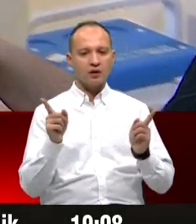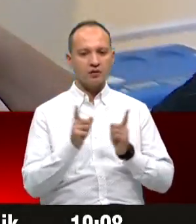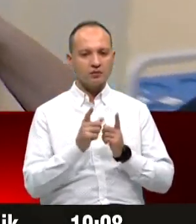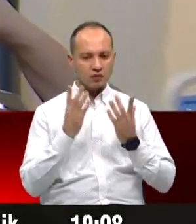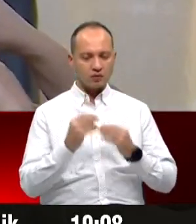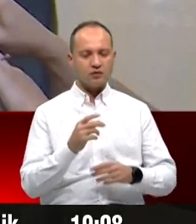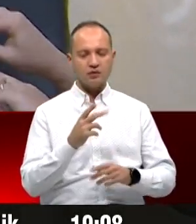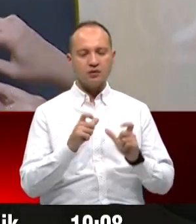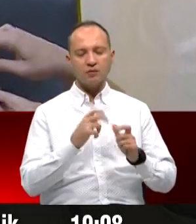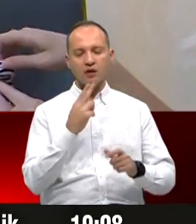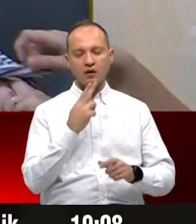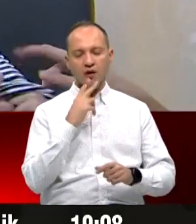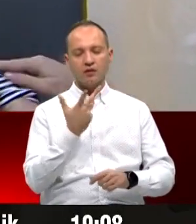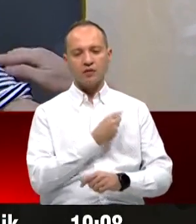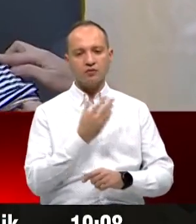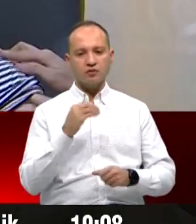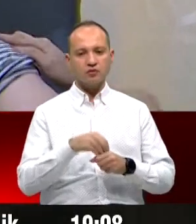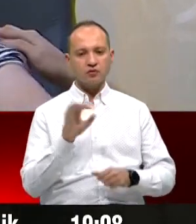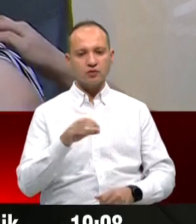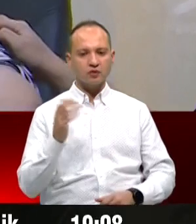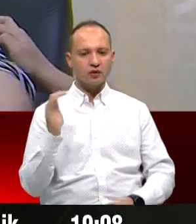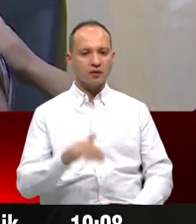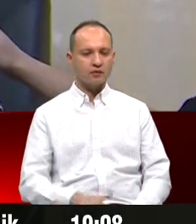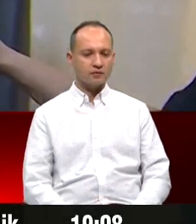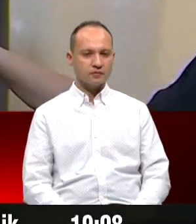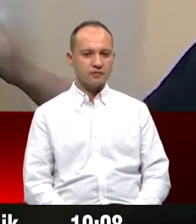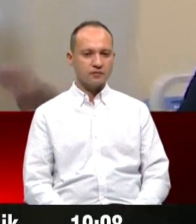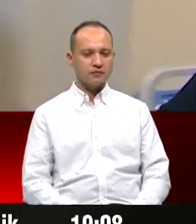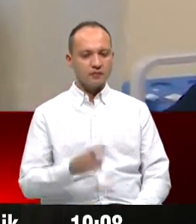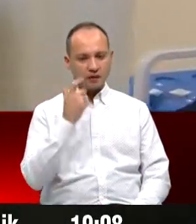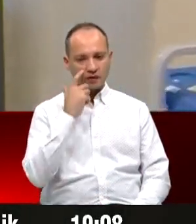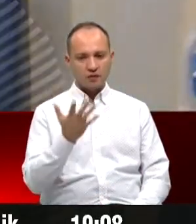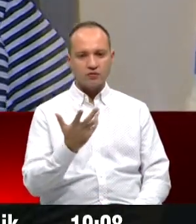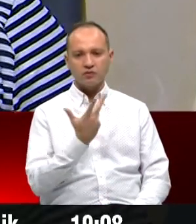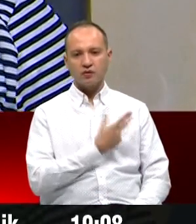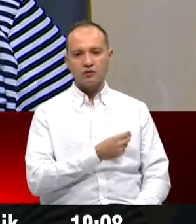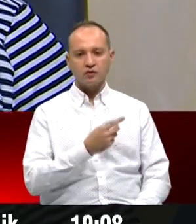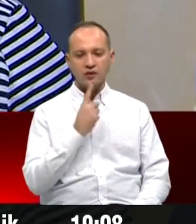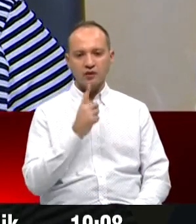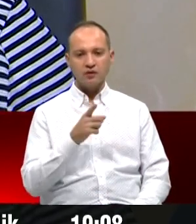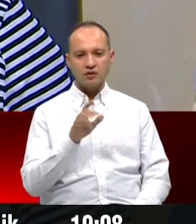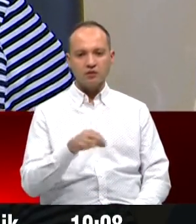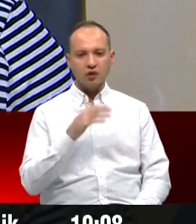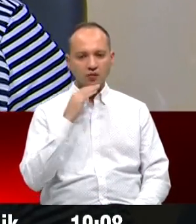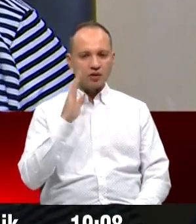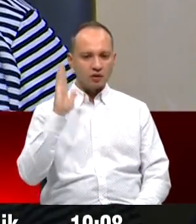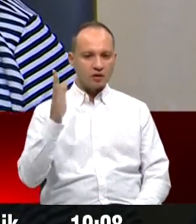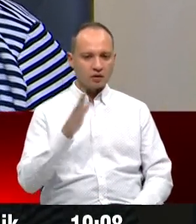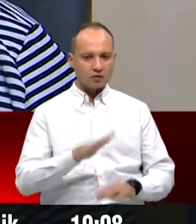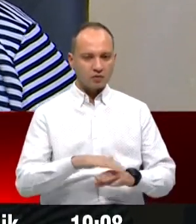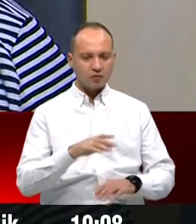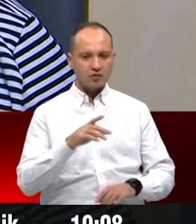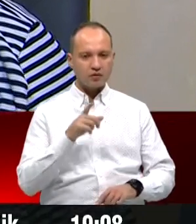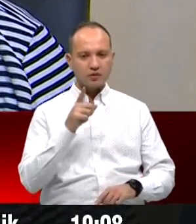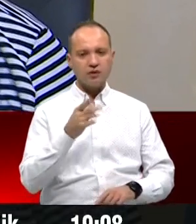kısaltılınca Semra Hanım da aşısını olmak için bugün sıraya girdi. Efendim, hayırlı olsun aşınız. Sağ ol. Dediler ki şimdi yurt dışına gidenlere yapıyoruz. Şu